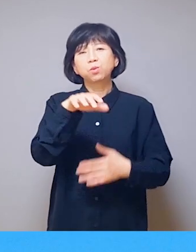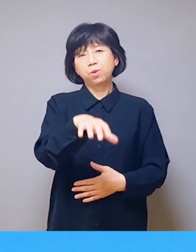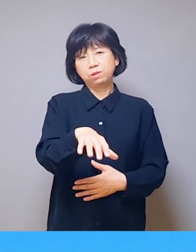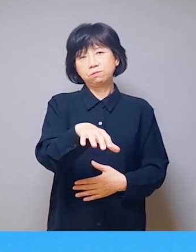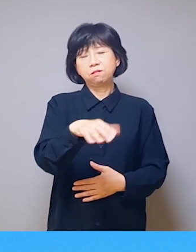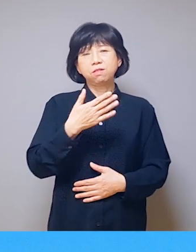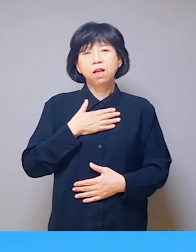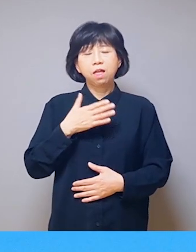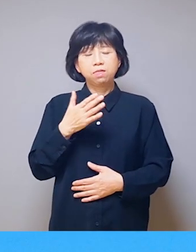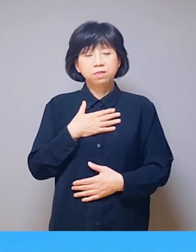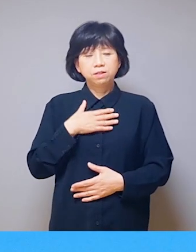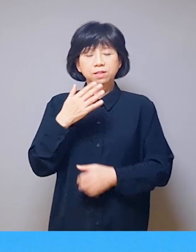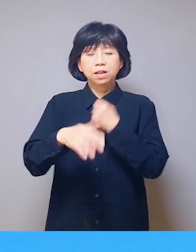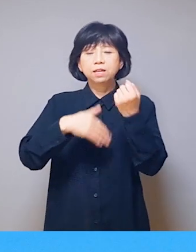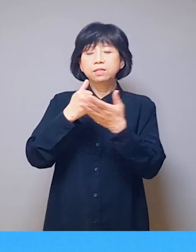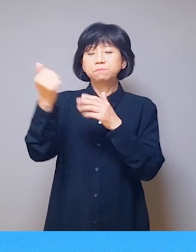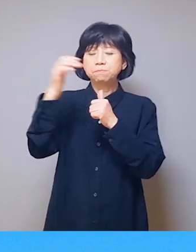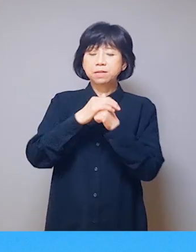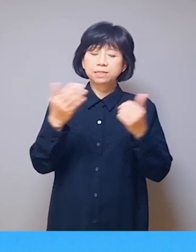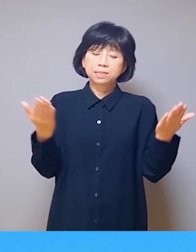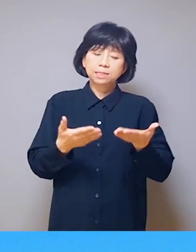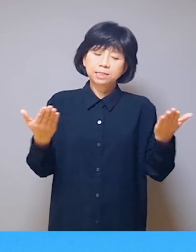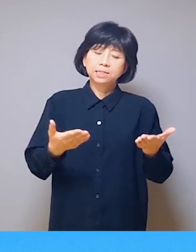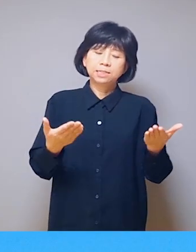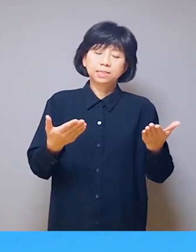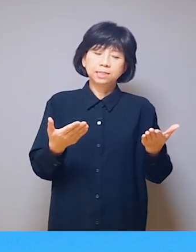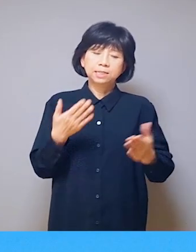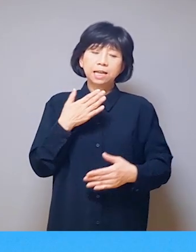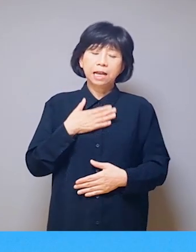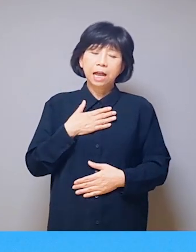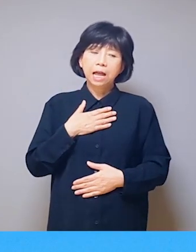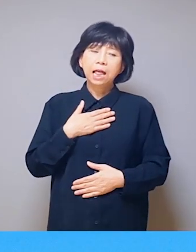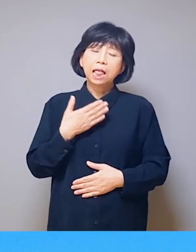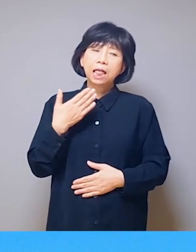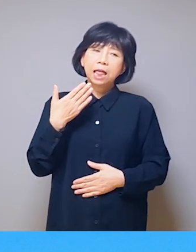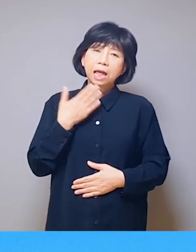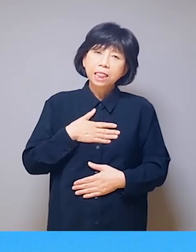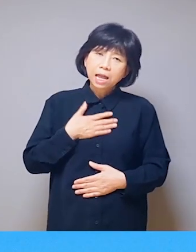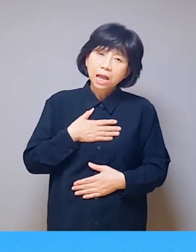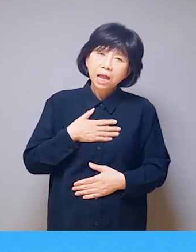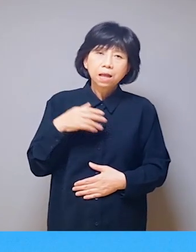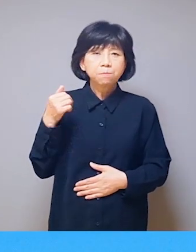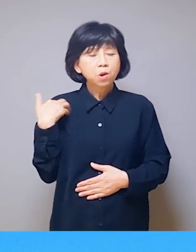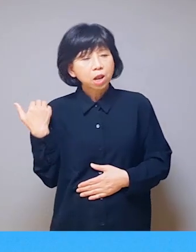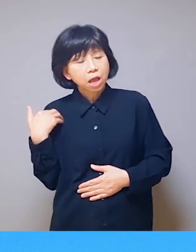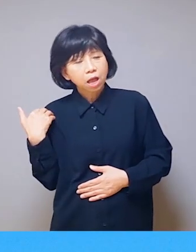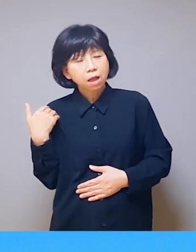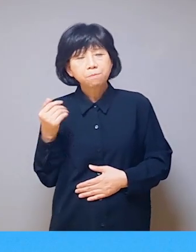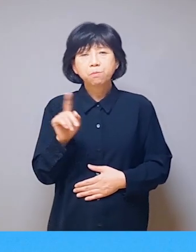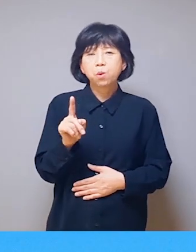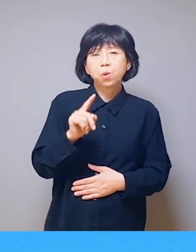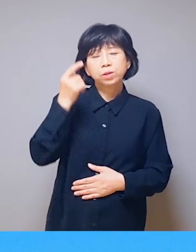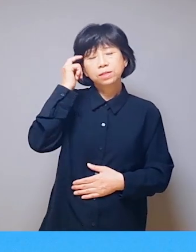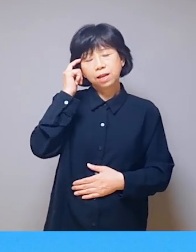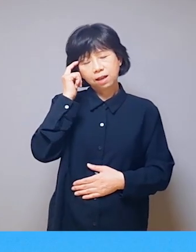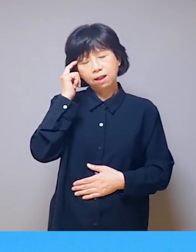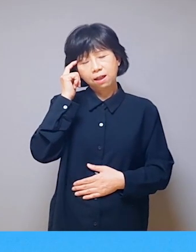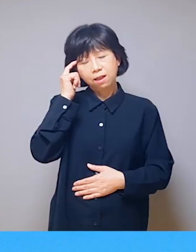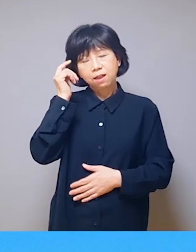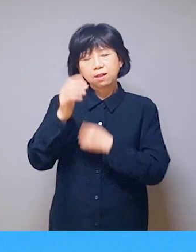나는 하나님께서 주신 사명을 알고 있는지 한번 생각해 보십시오. 그리고 하나님께